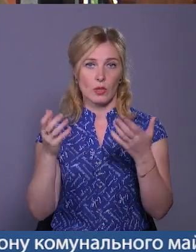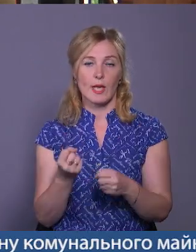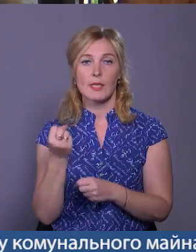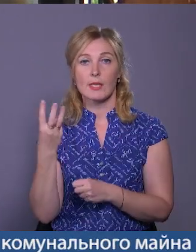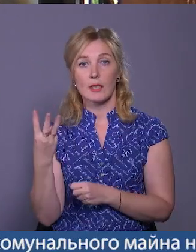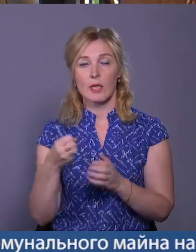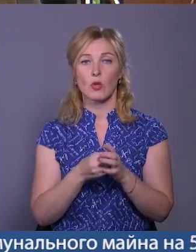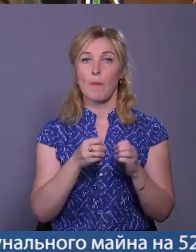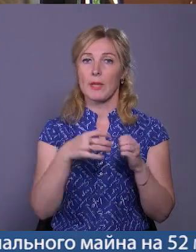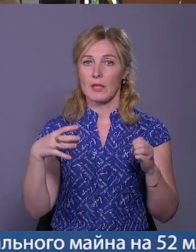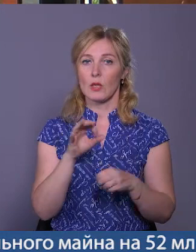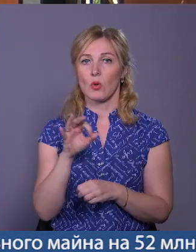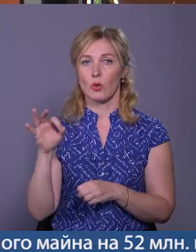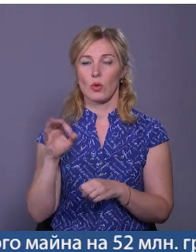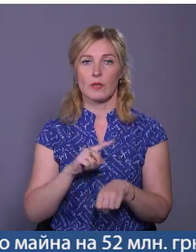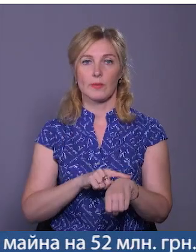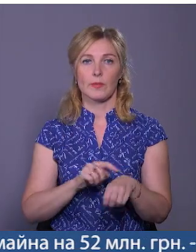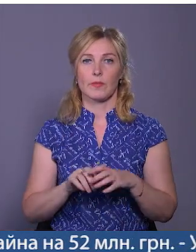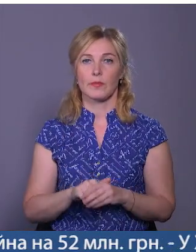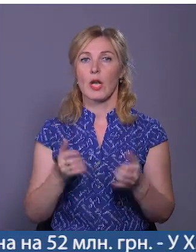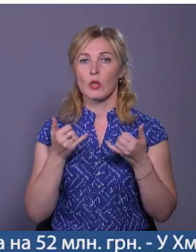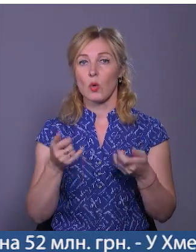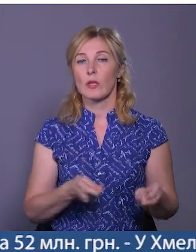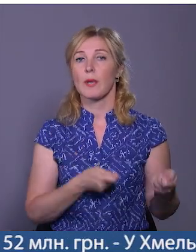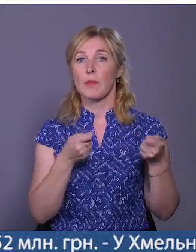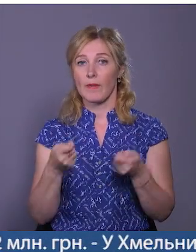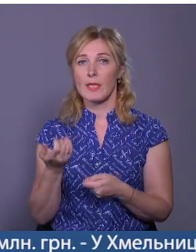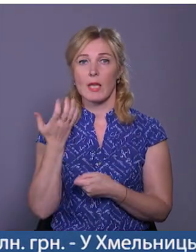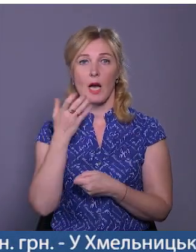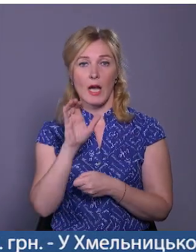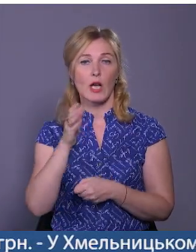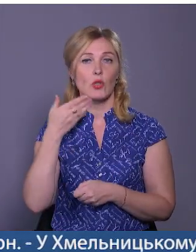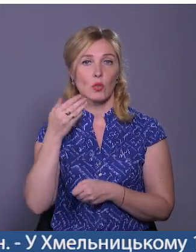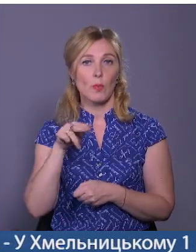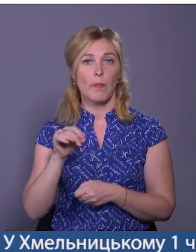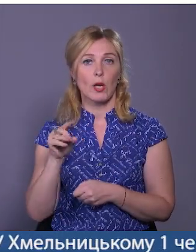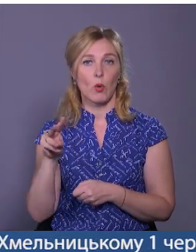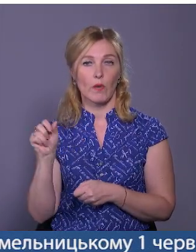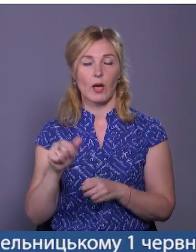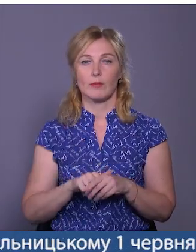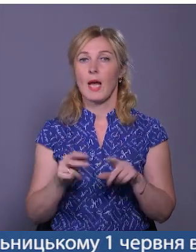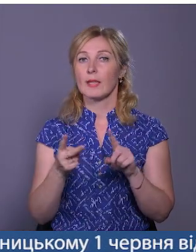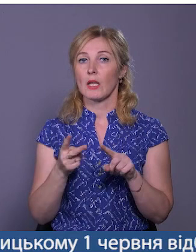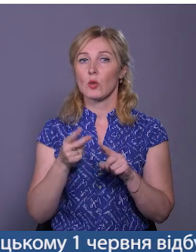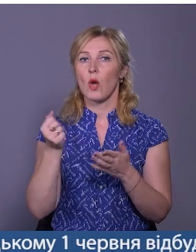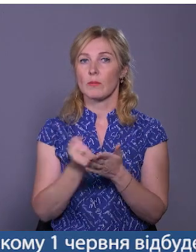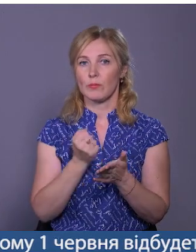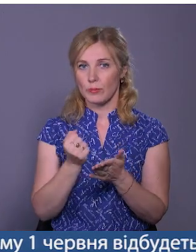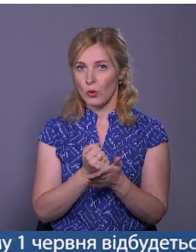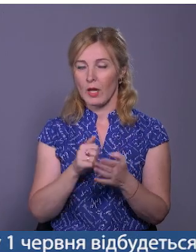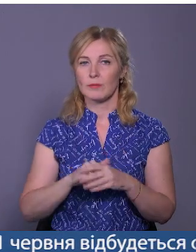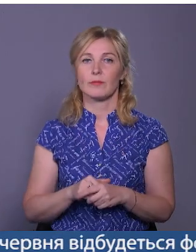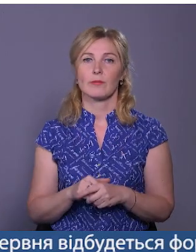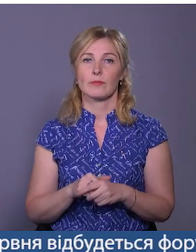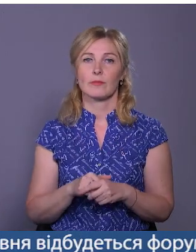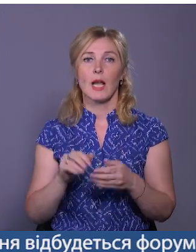13-ї до 15 години сьогодні нам привезли гарячий супчик перловою на другій у нас картопелька товчена